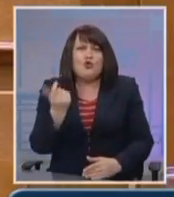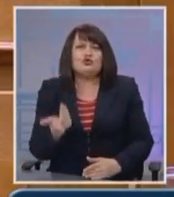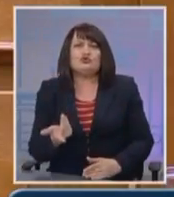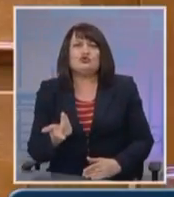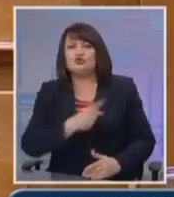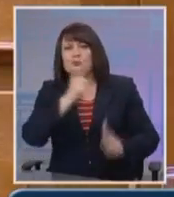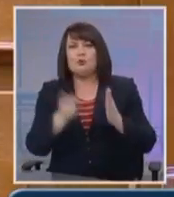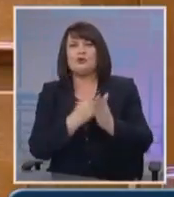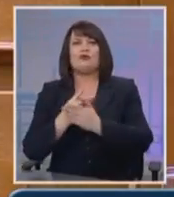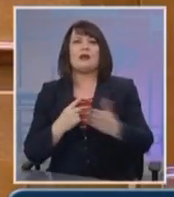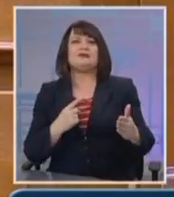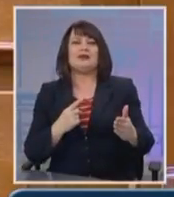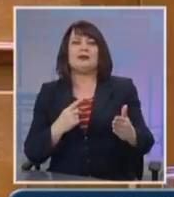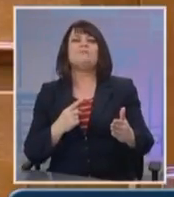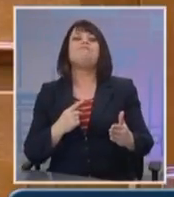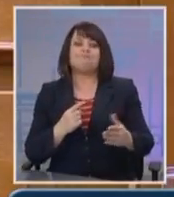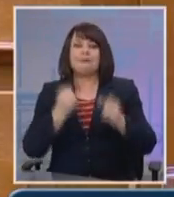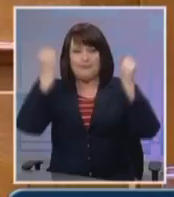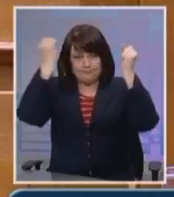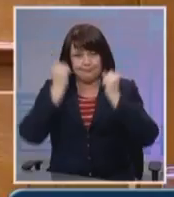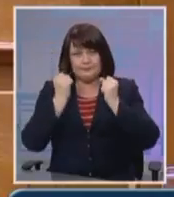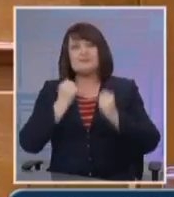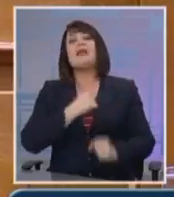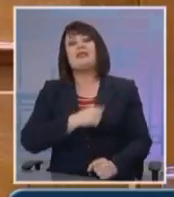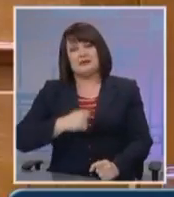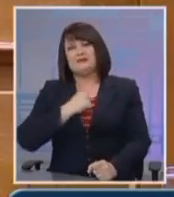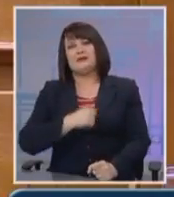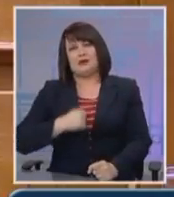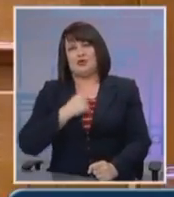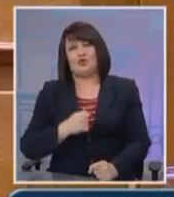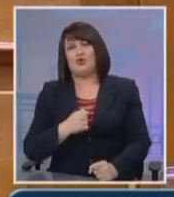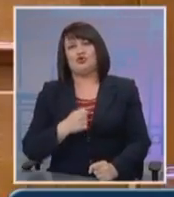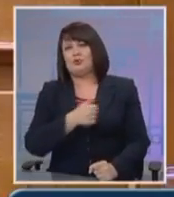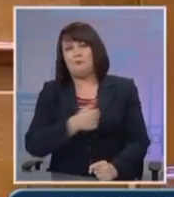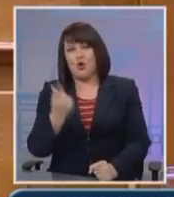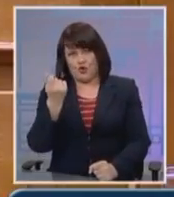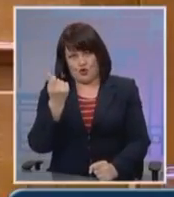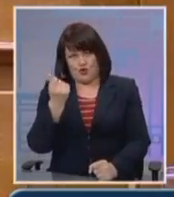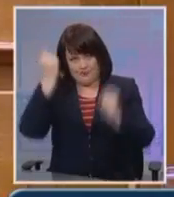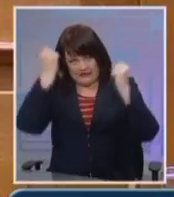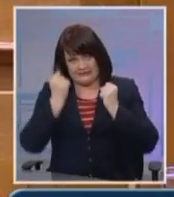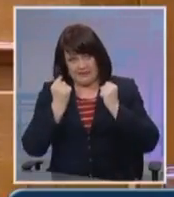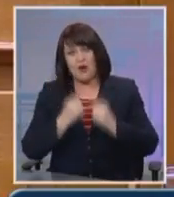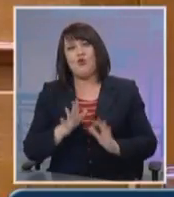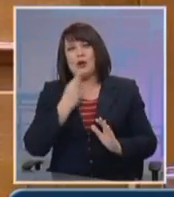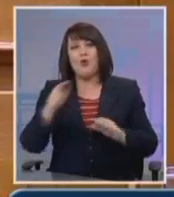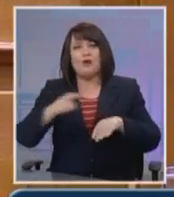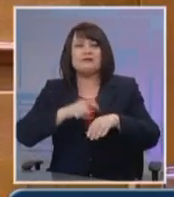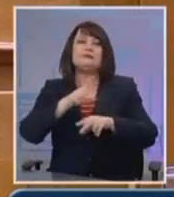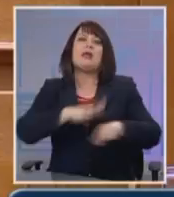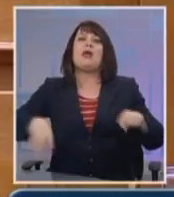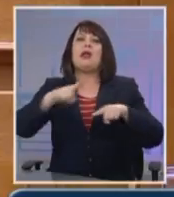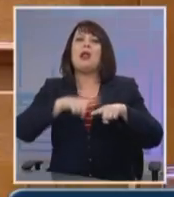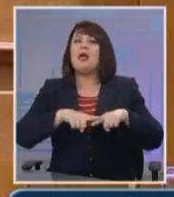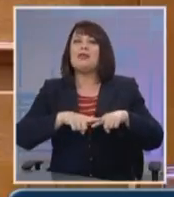πρώτης φοράς αριστερά δεν είναι δυστυχώς κόστος μόνο οικονομικό. Διότι η Ελλάδα σήμερα